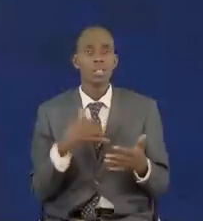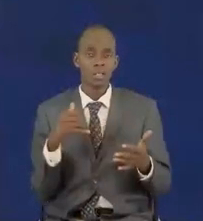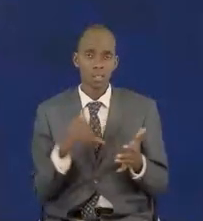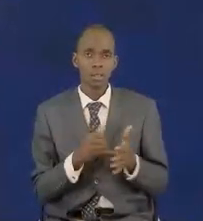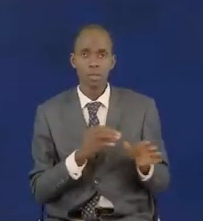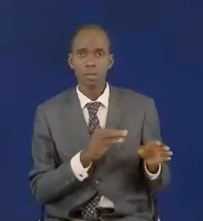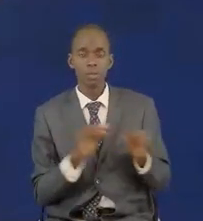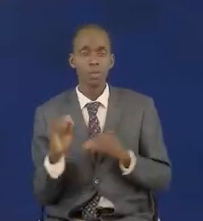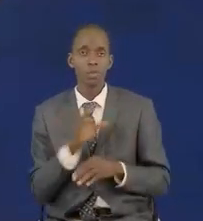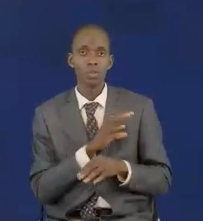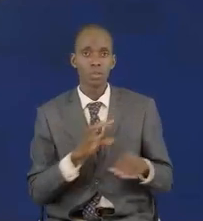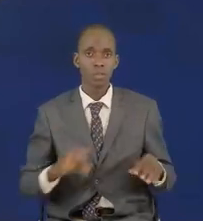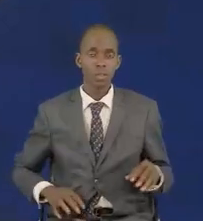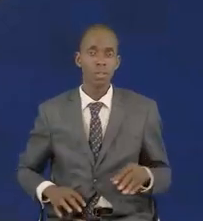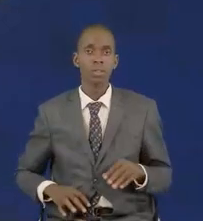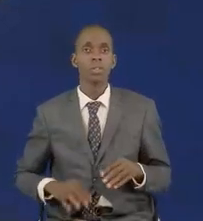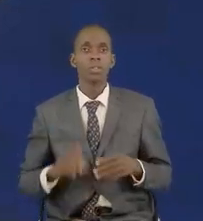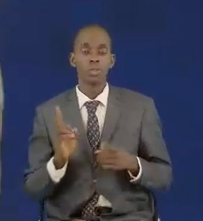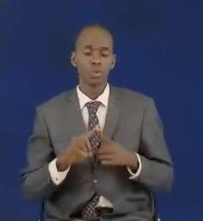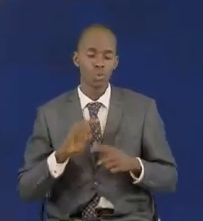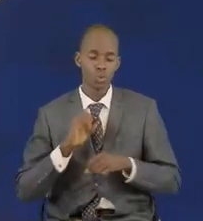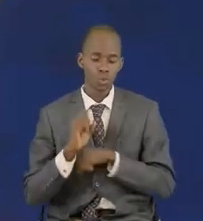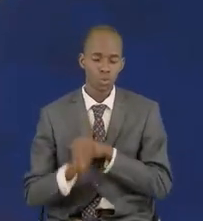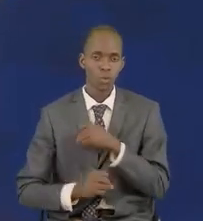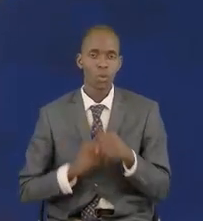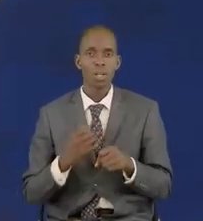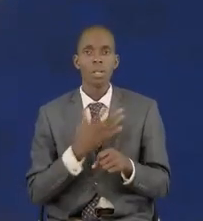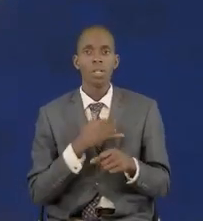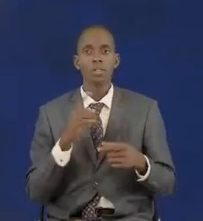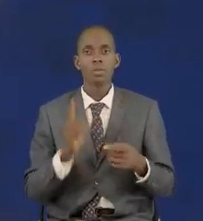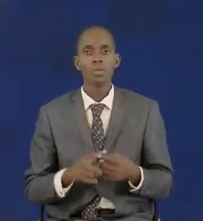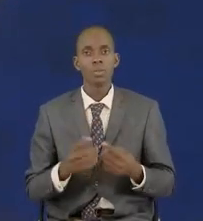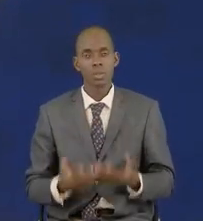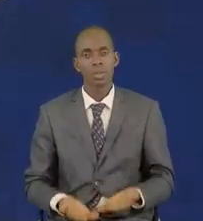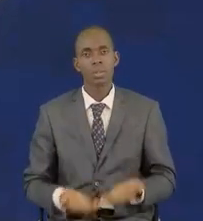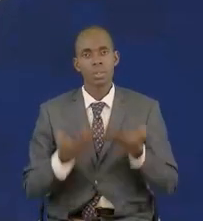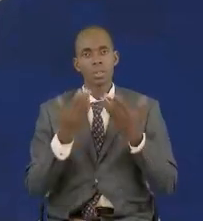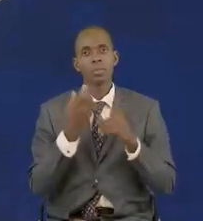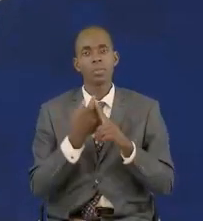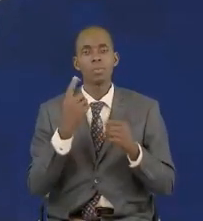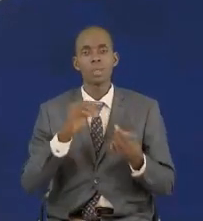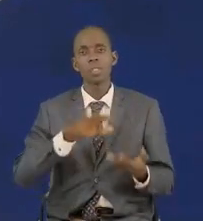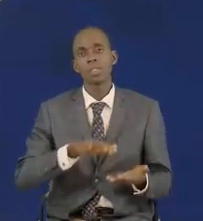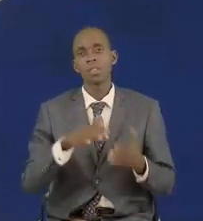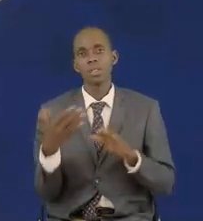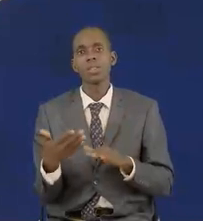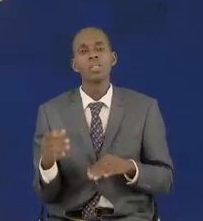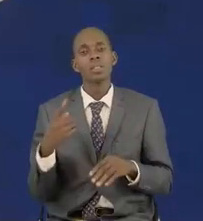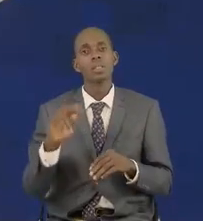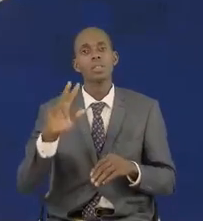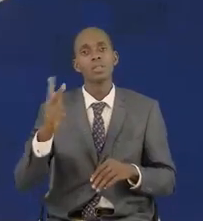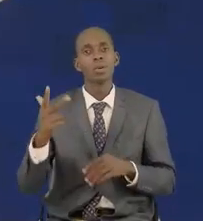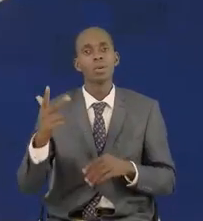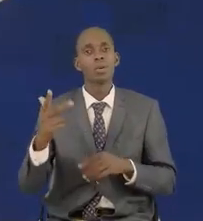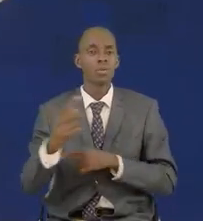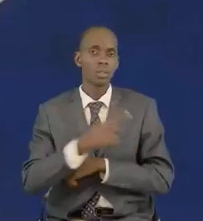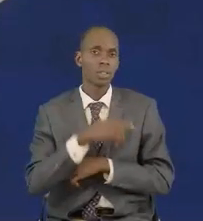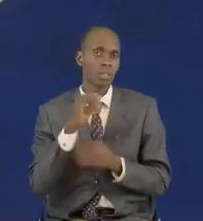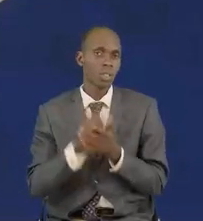Christ souffrirait et qu'il est ressusciterait des morts le troisième jour